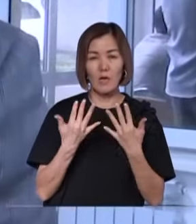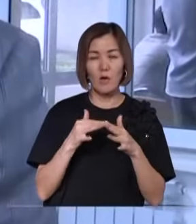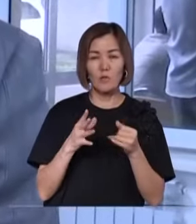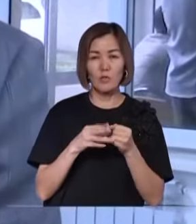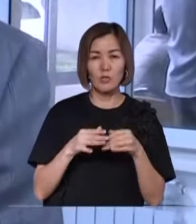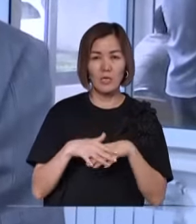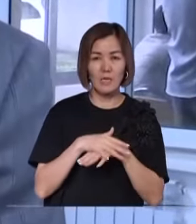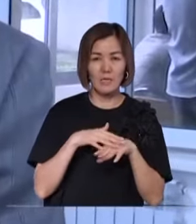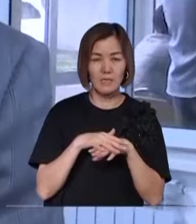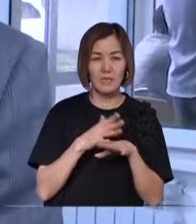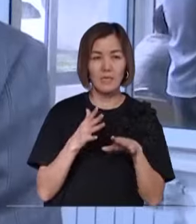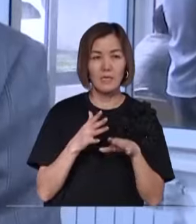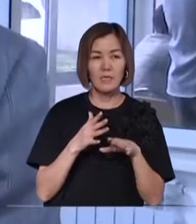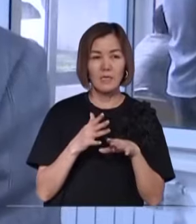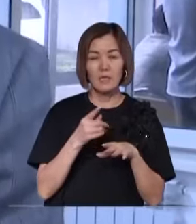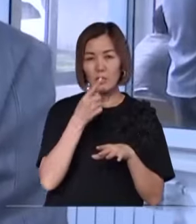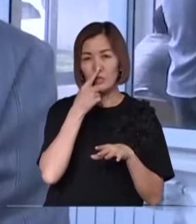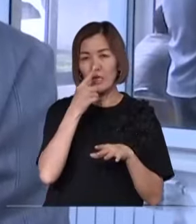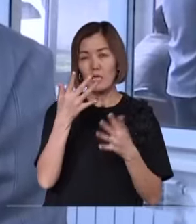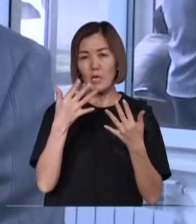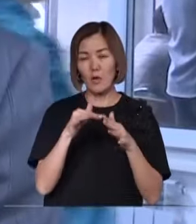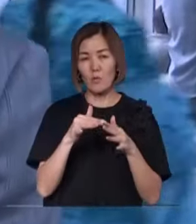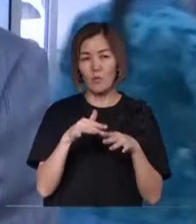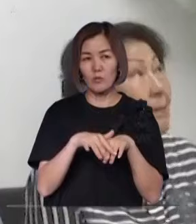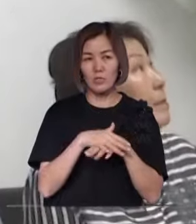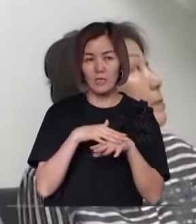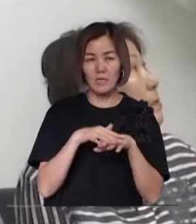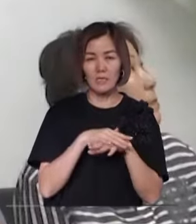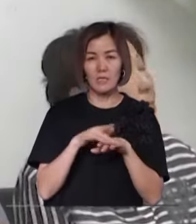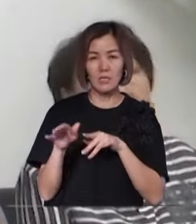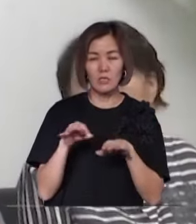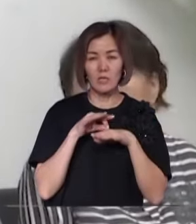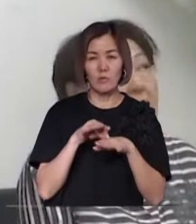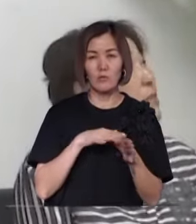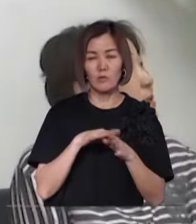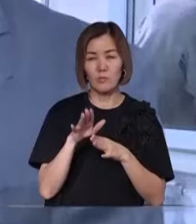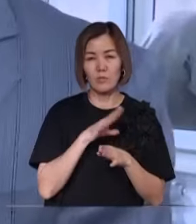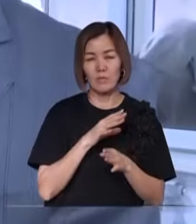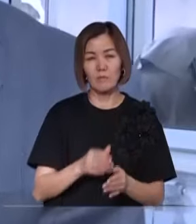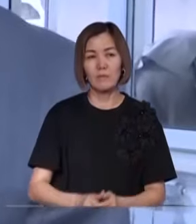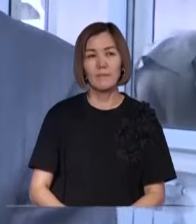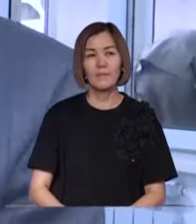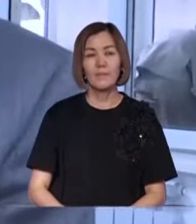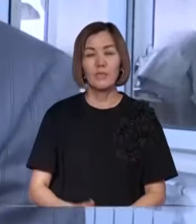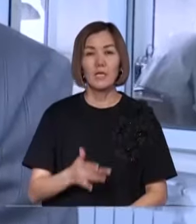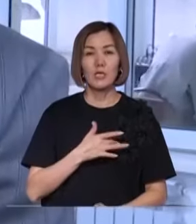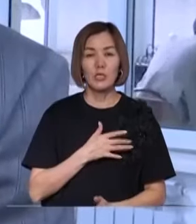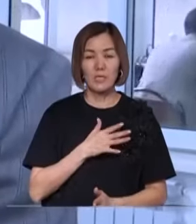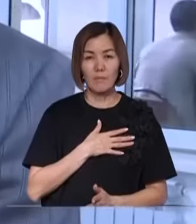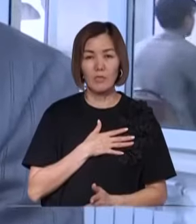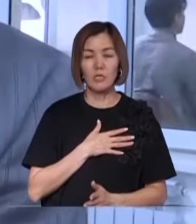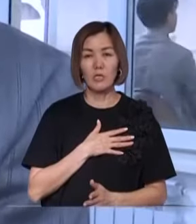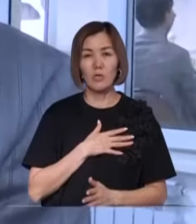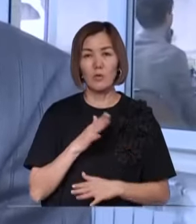жерлерде шалғай аудандарда осындай іс-шараны атқарып жатырмыз. Жеке меншік қолға берді